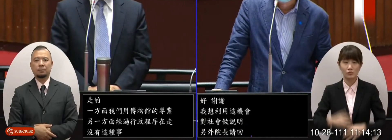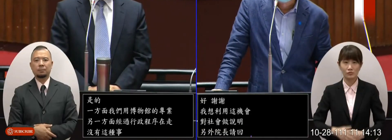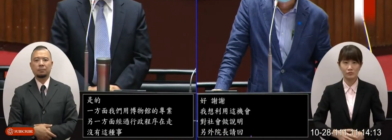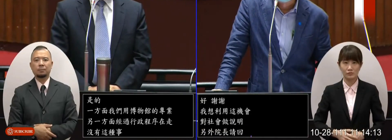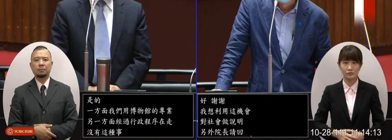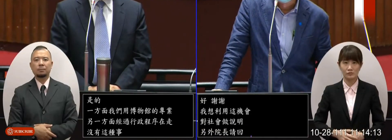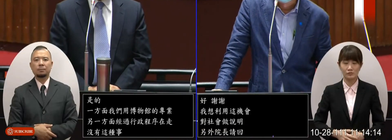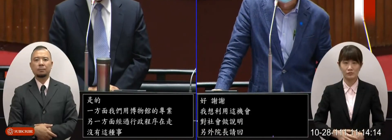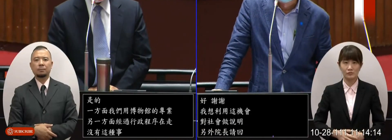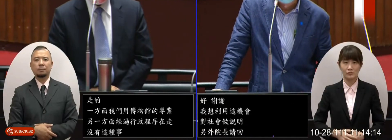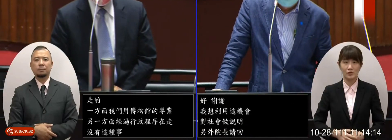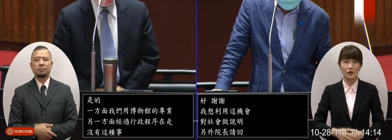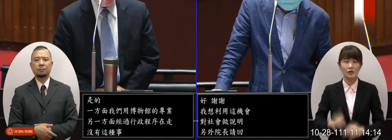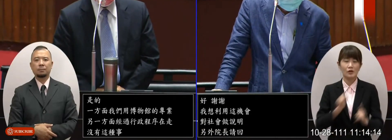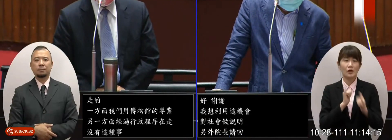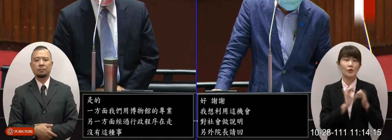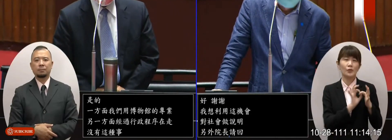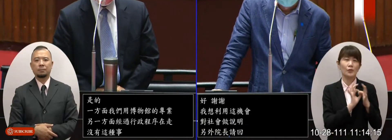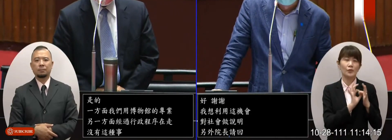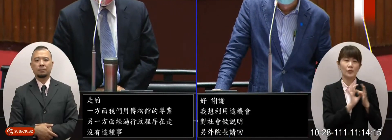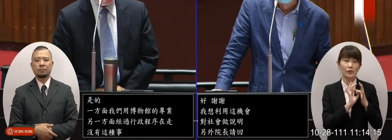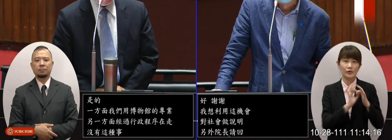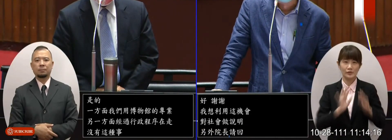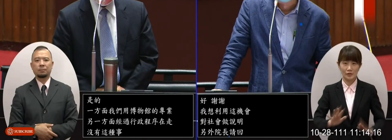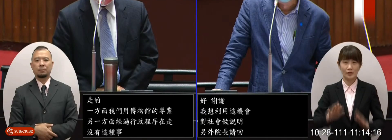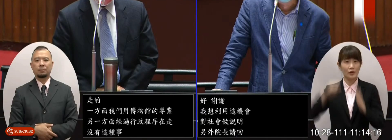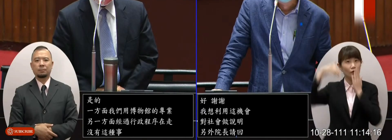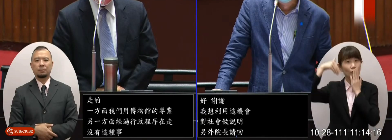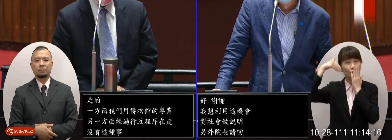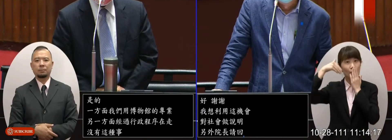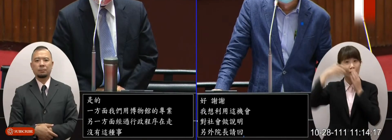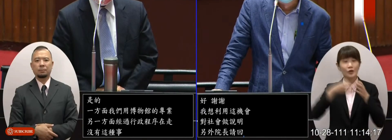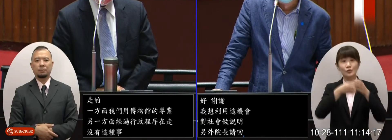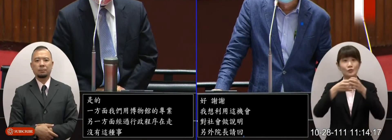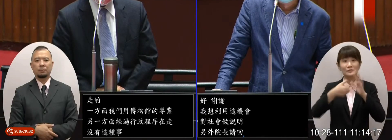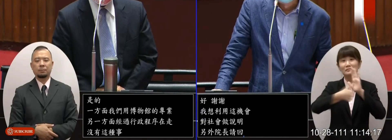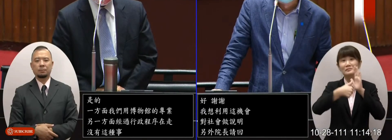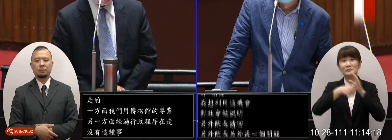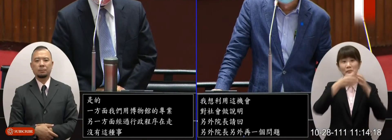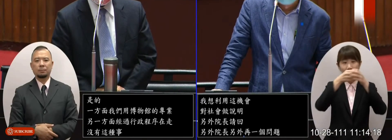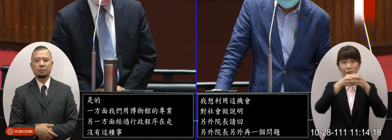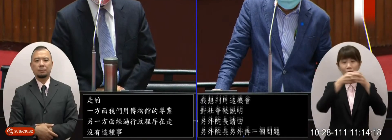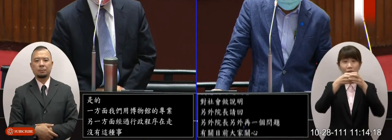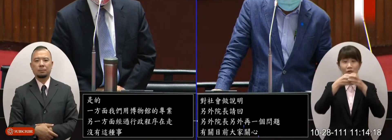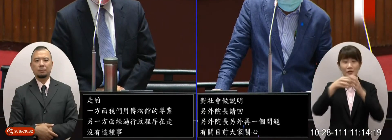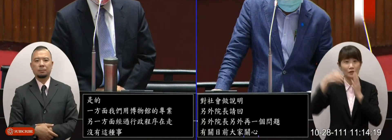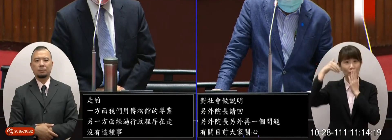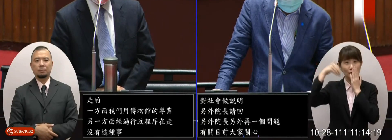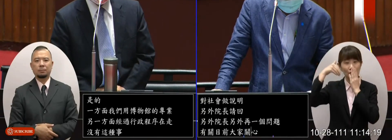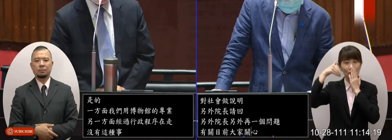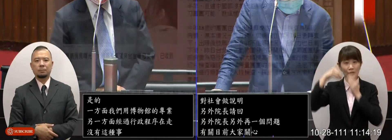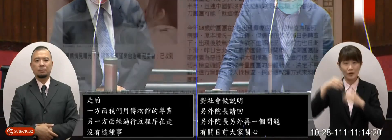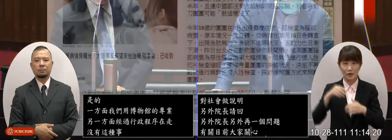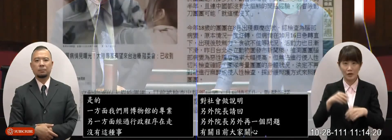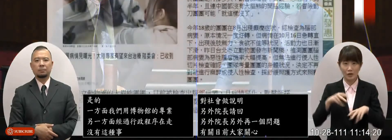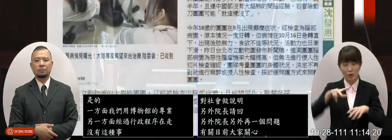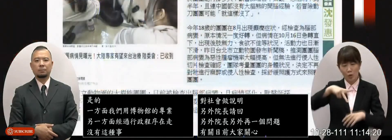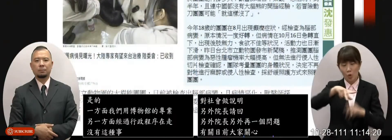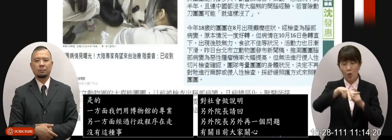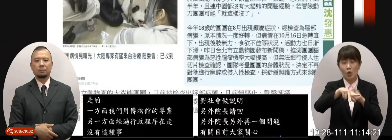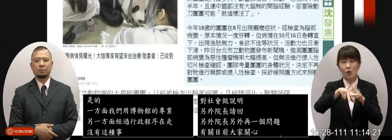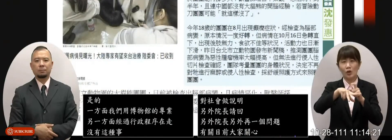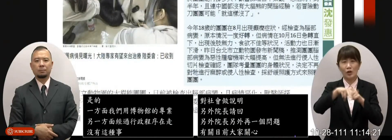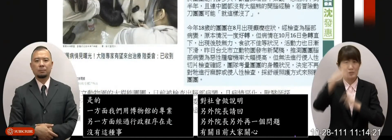大家关心哈，说我们的这个熊猫哈团团它这个疑似这个罹患这